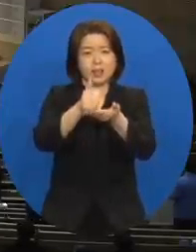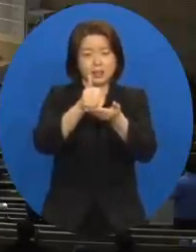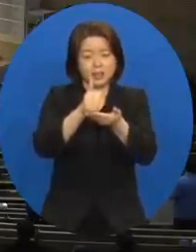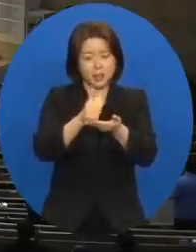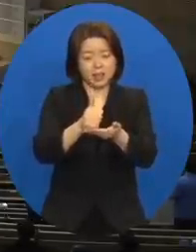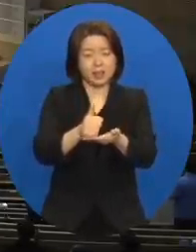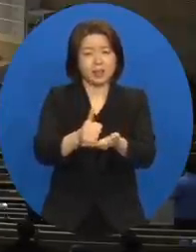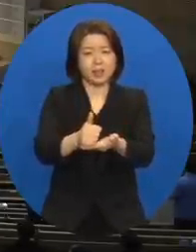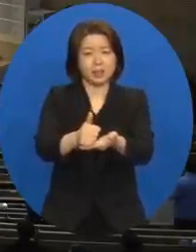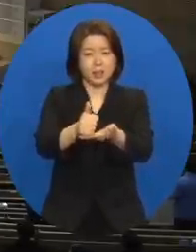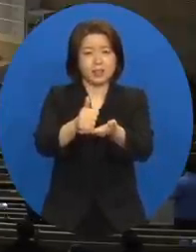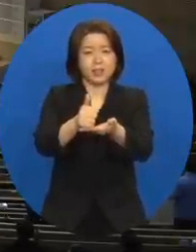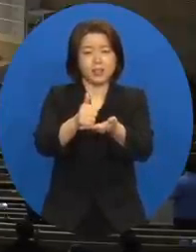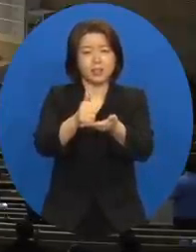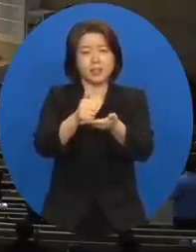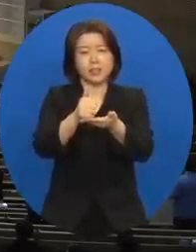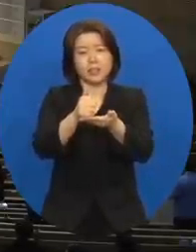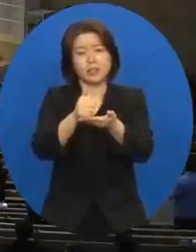으